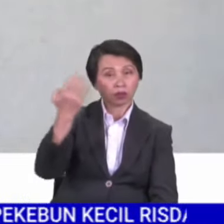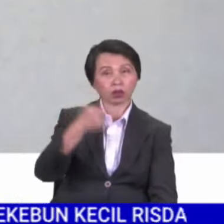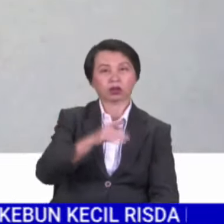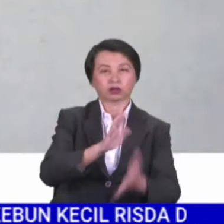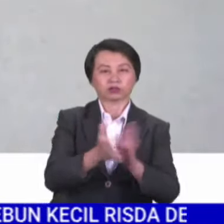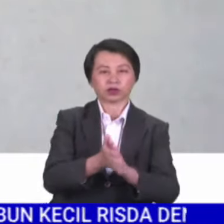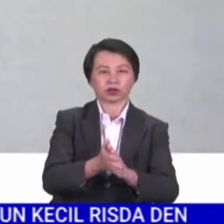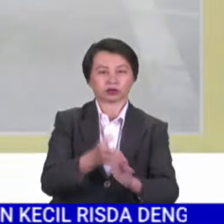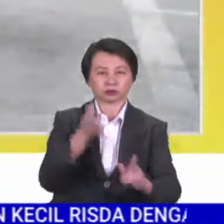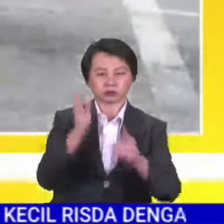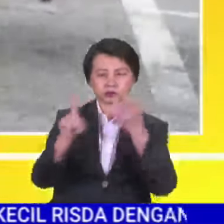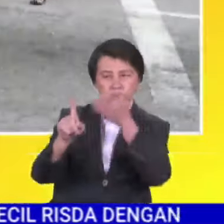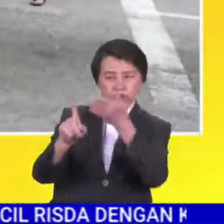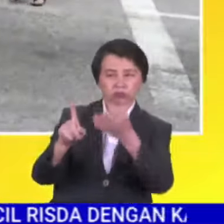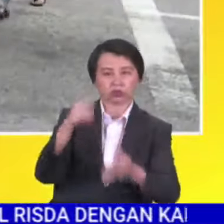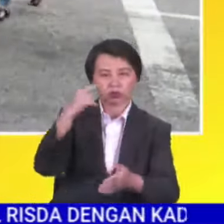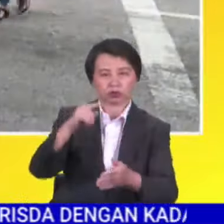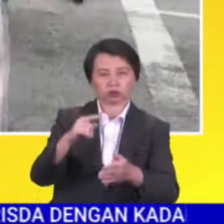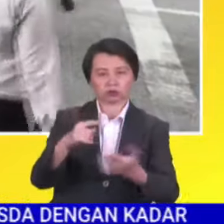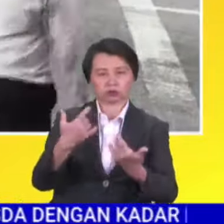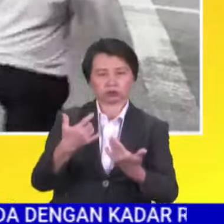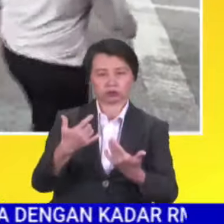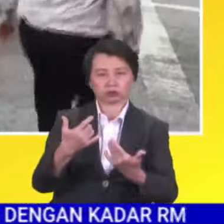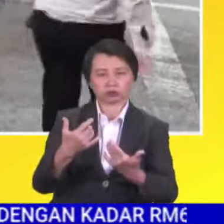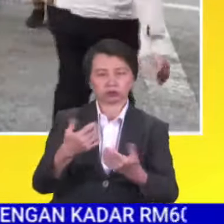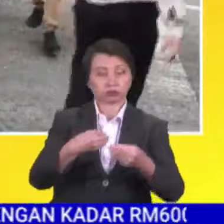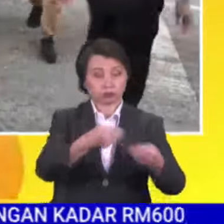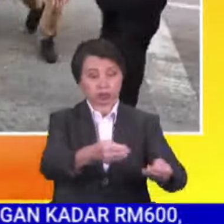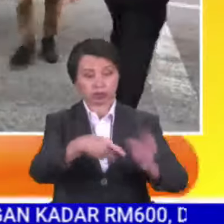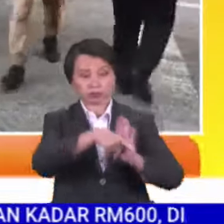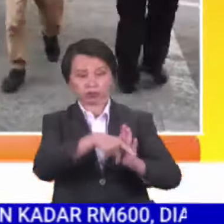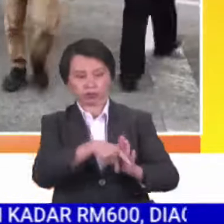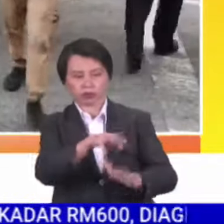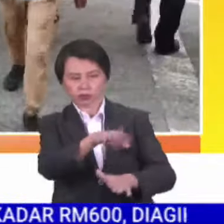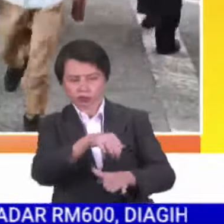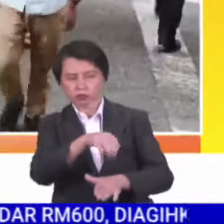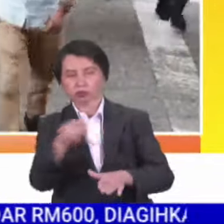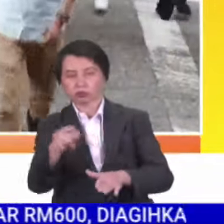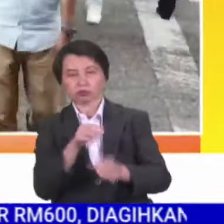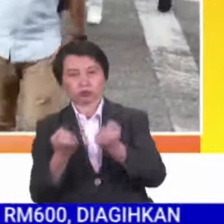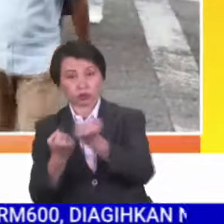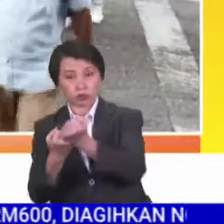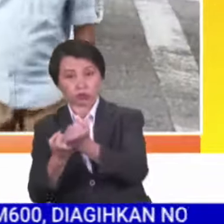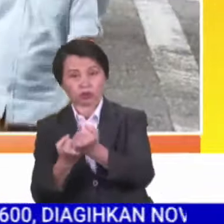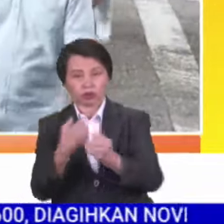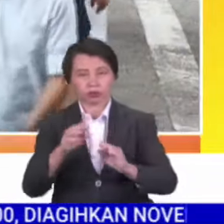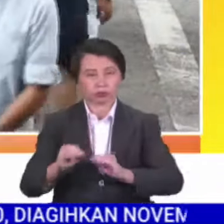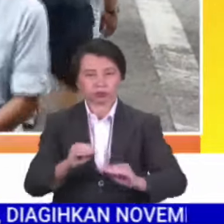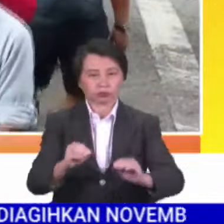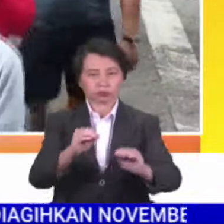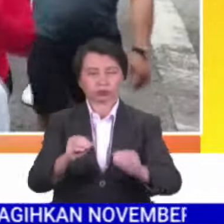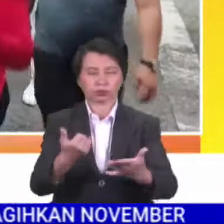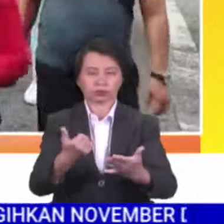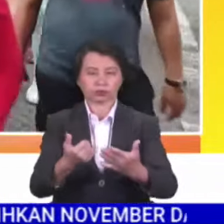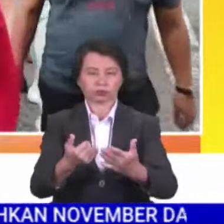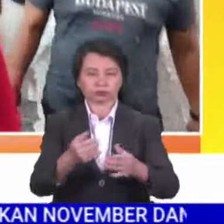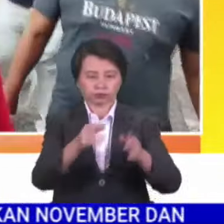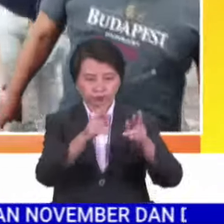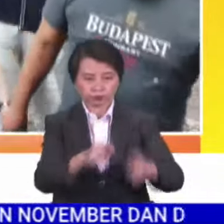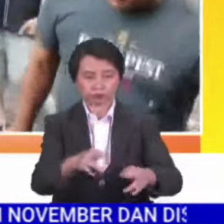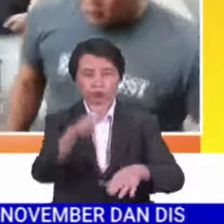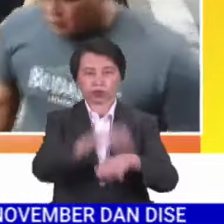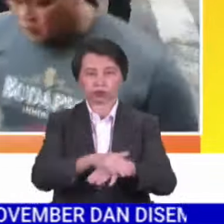menjadi sasaran kepada parti politik untuk menawarkan polisi yang menarik kepada mereka ini supaya menggerakkan pengundi-pengundi